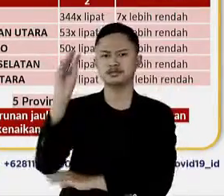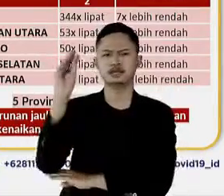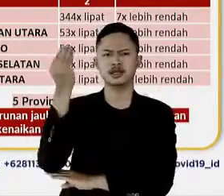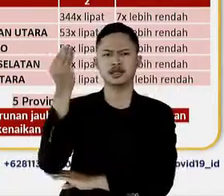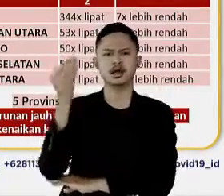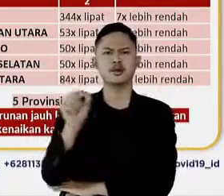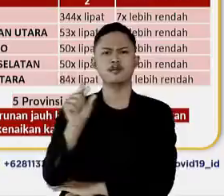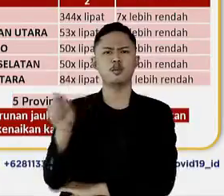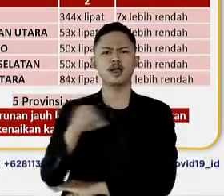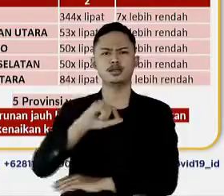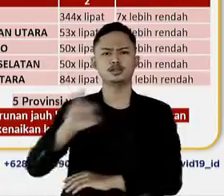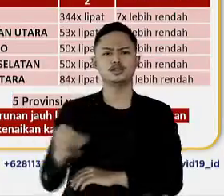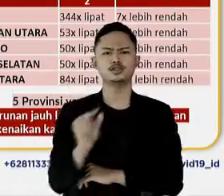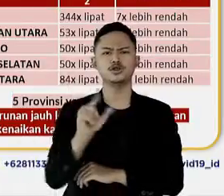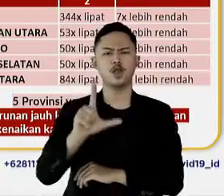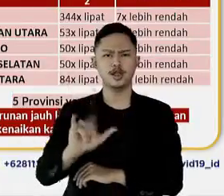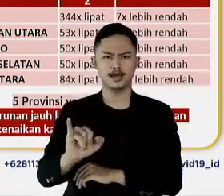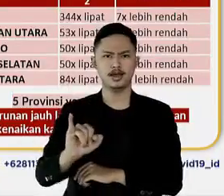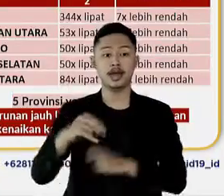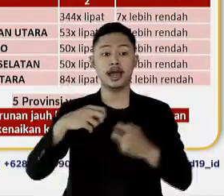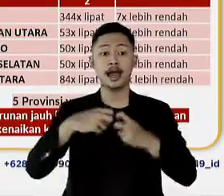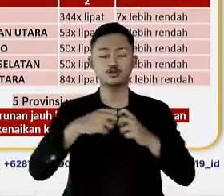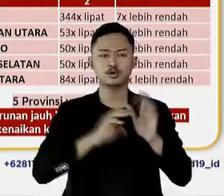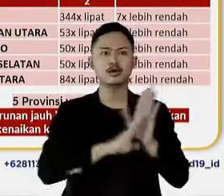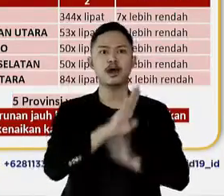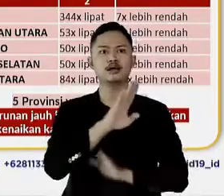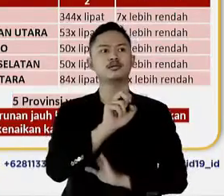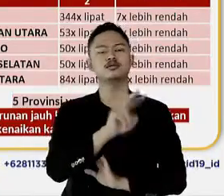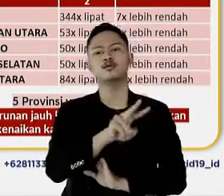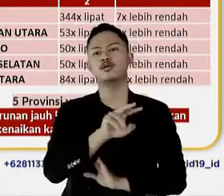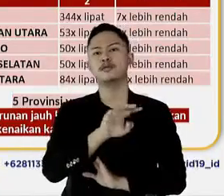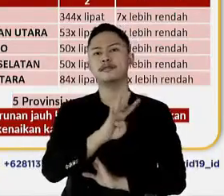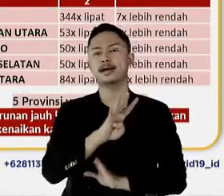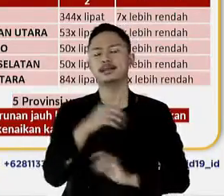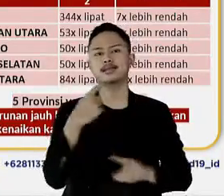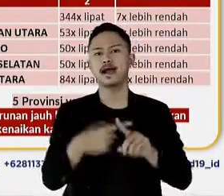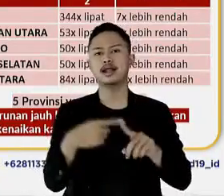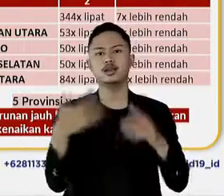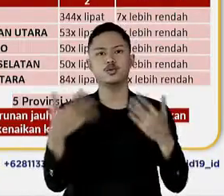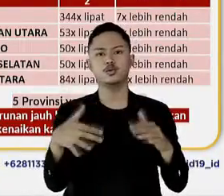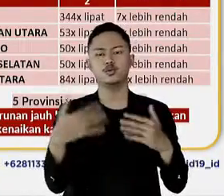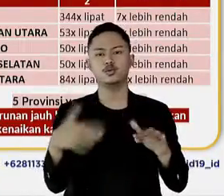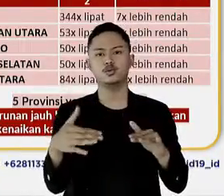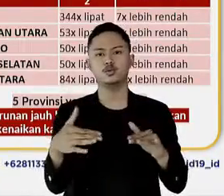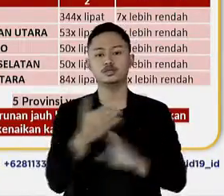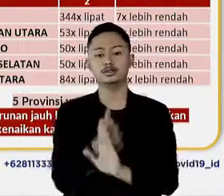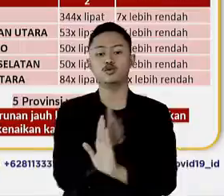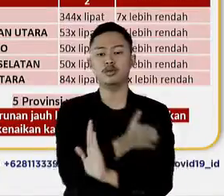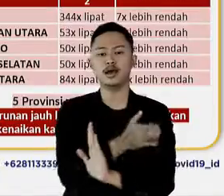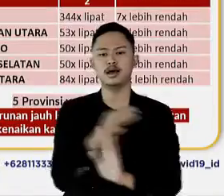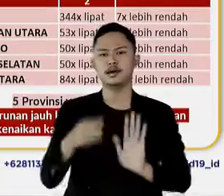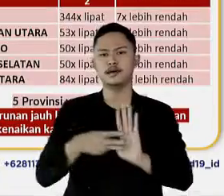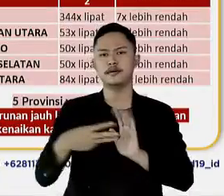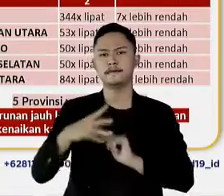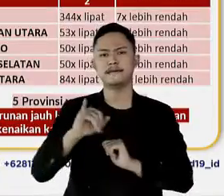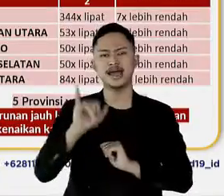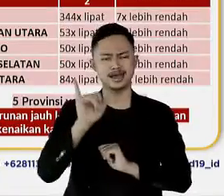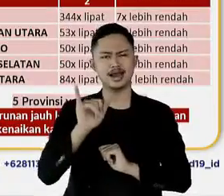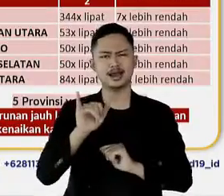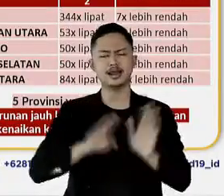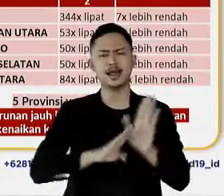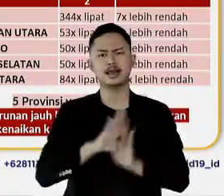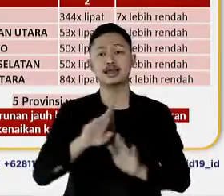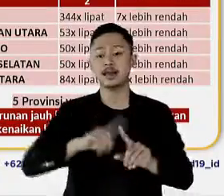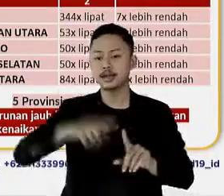pada bulan Juli lalu kasusnya meningkat 24 kali lipat dari bulan Mei namun saat ini